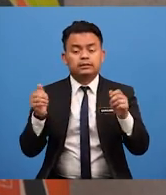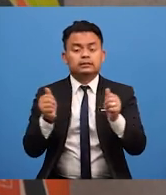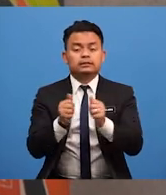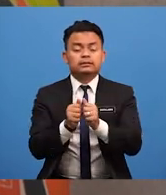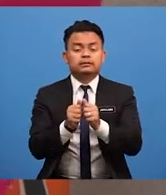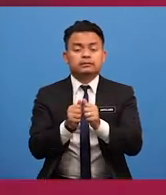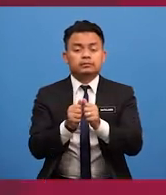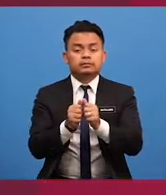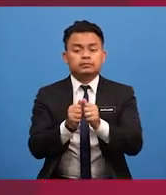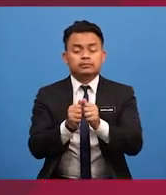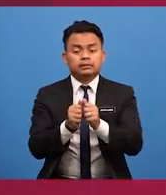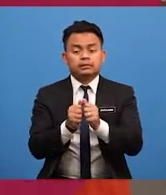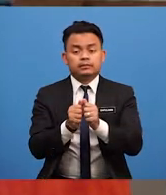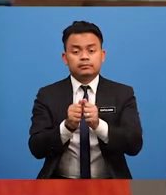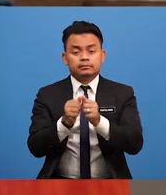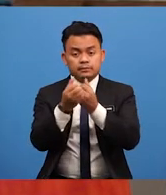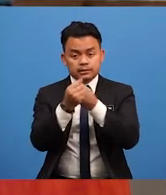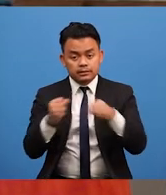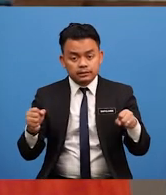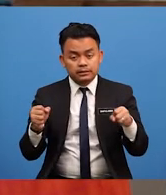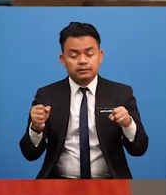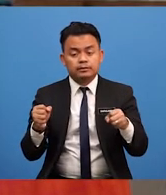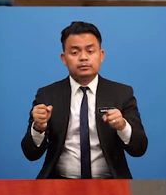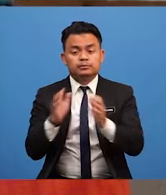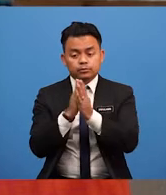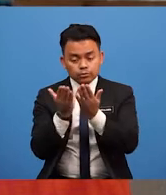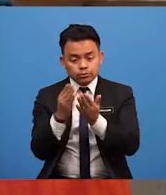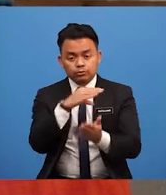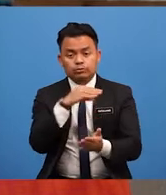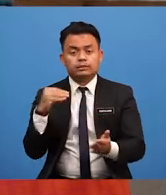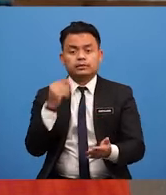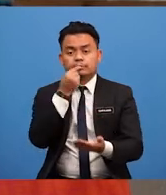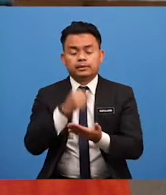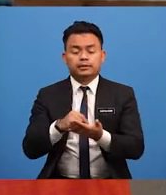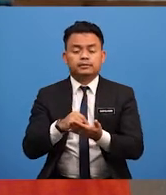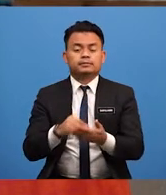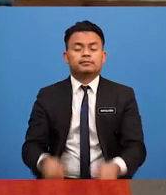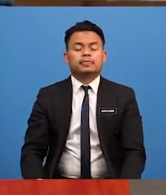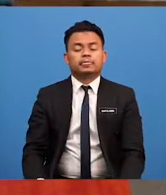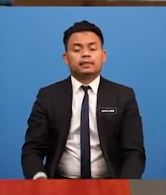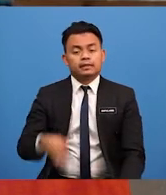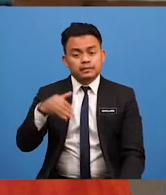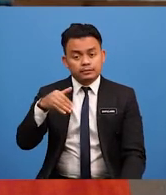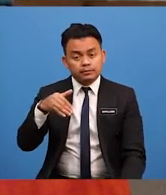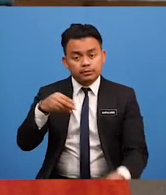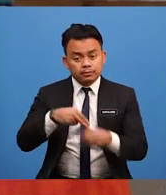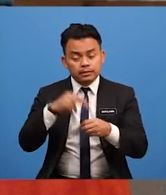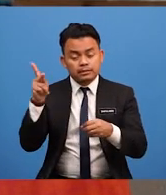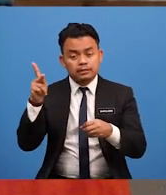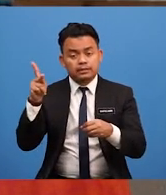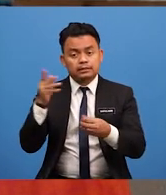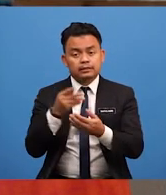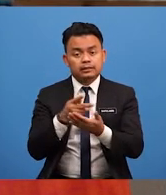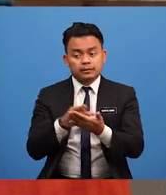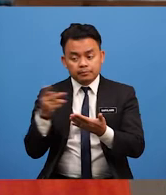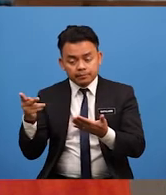dan pen. Sebelum menghasilkan pes warna, marilah kita sama-sama mengenali